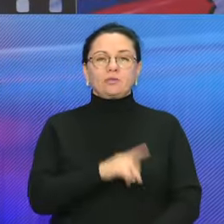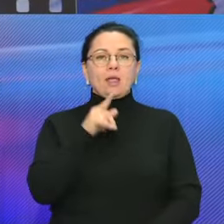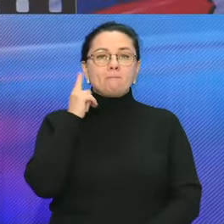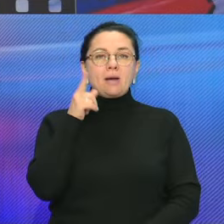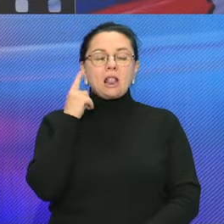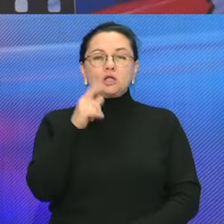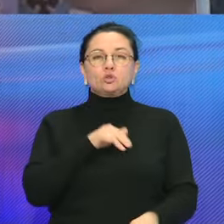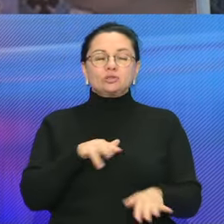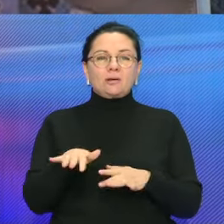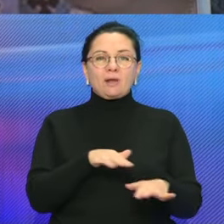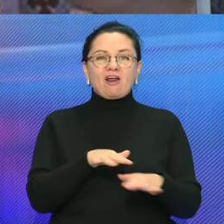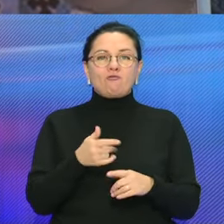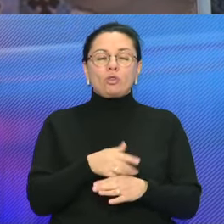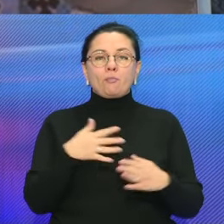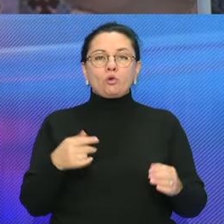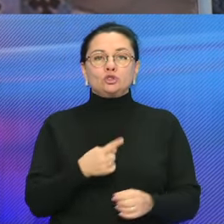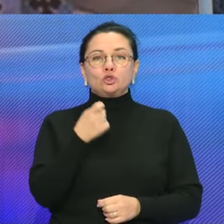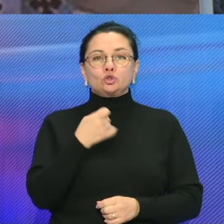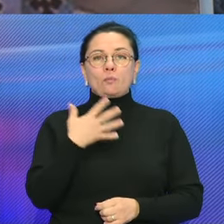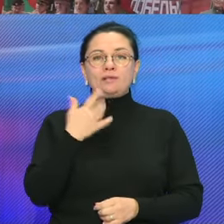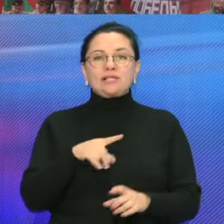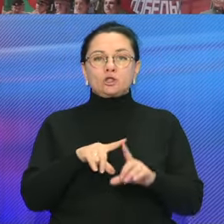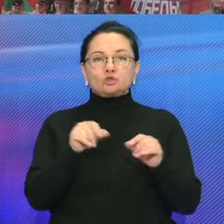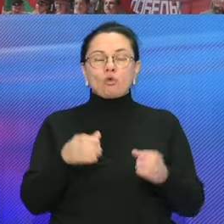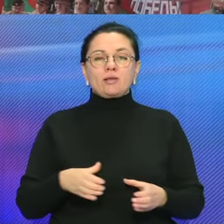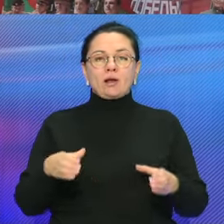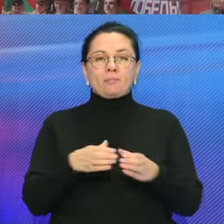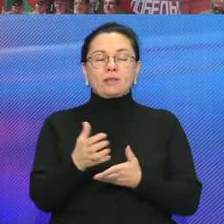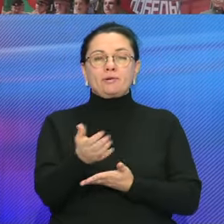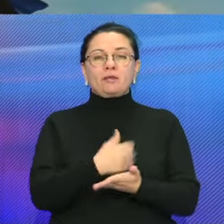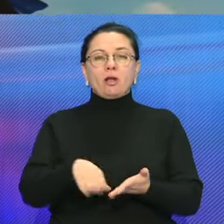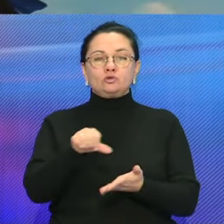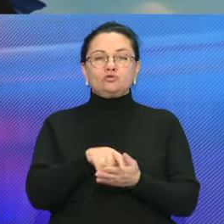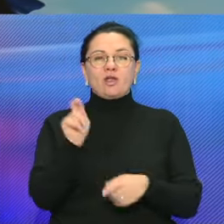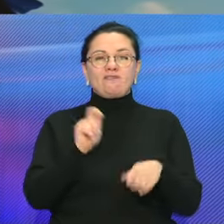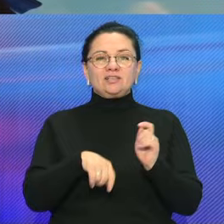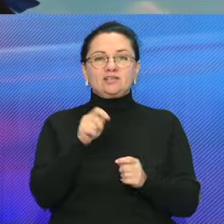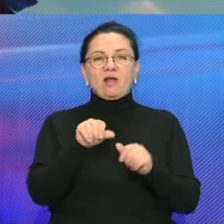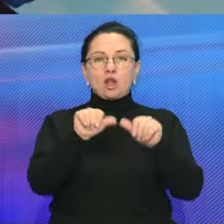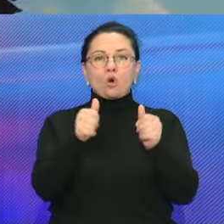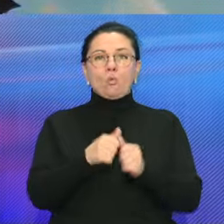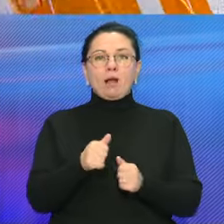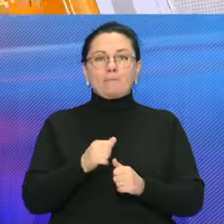Маладзёжны марафон. Больш за 150 школьных каманд рэгіёна прымае ўдзел у фестывалі Кубак Патрыёта.